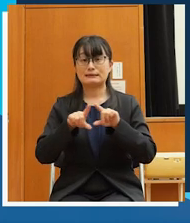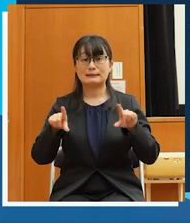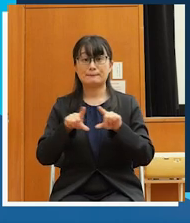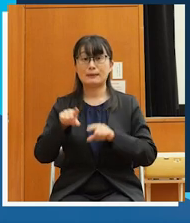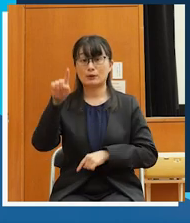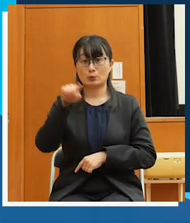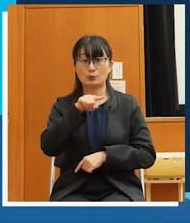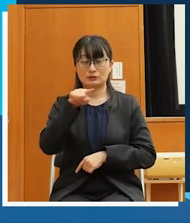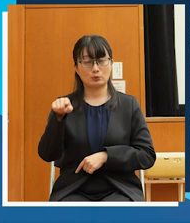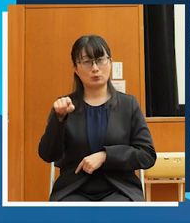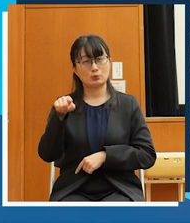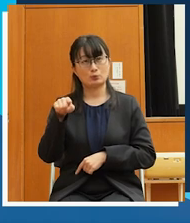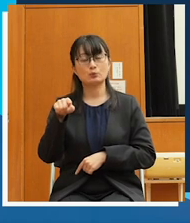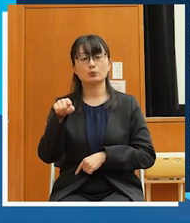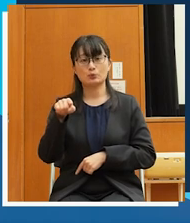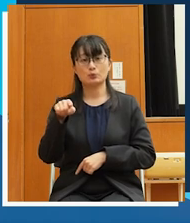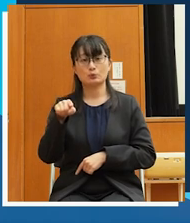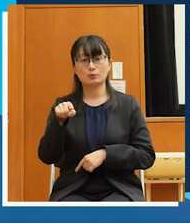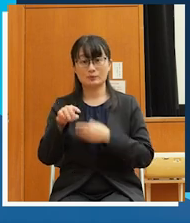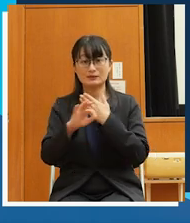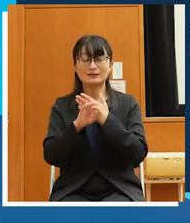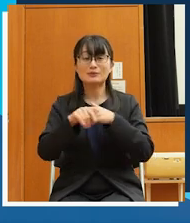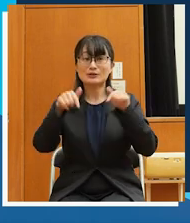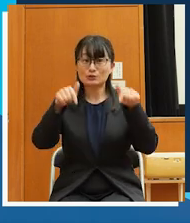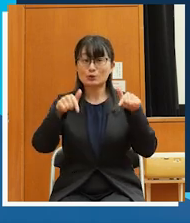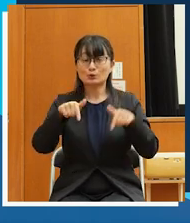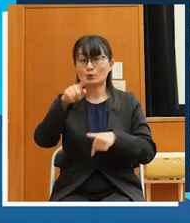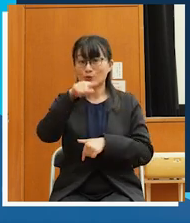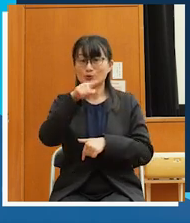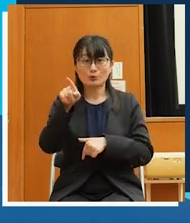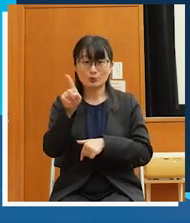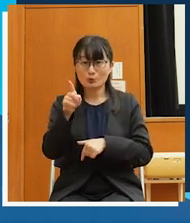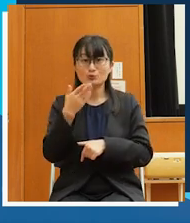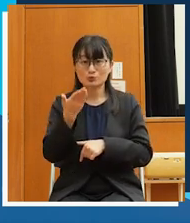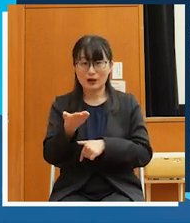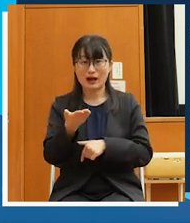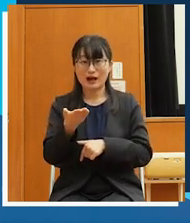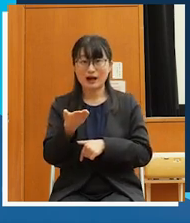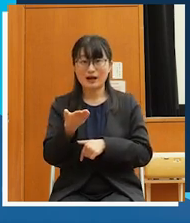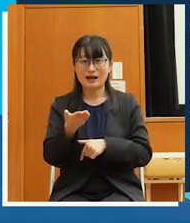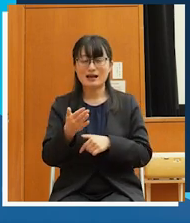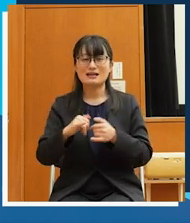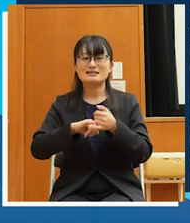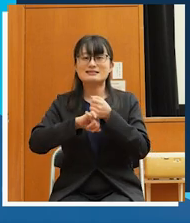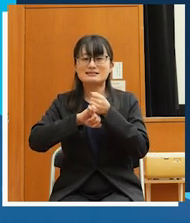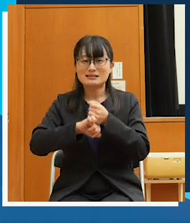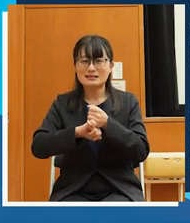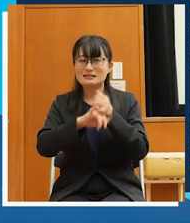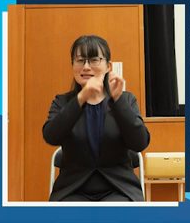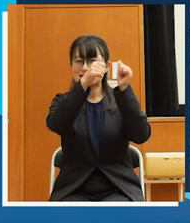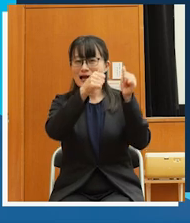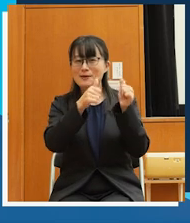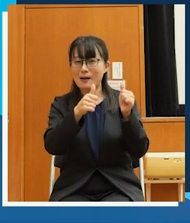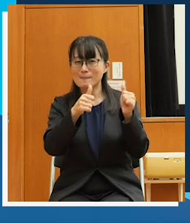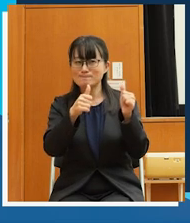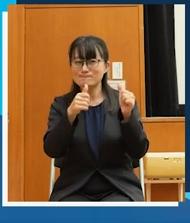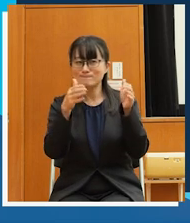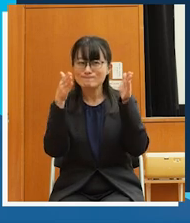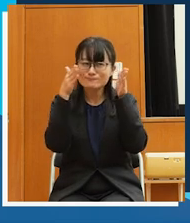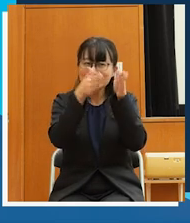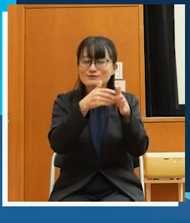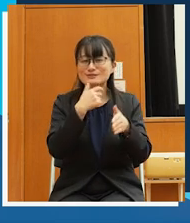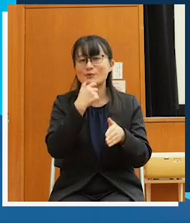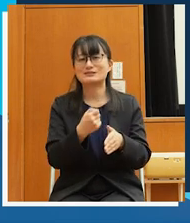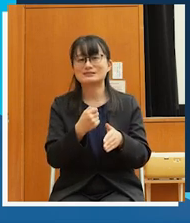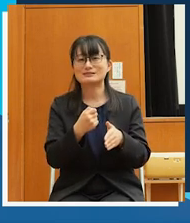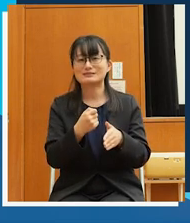たちという変な言い方ですけどもま京都の人たち今後どうするかあの是非ずっと裁判を注視してくださいで既に声を